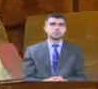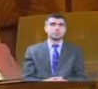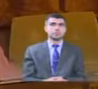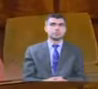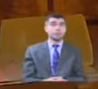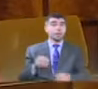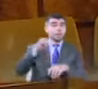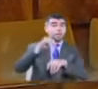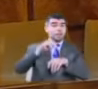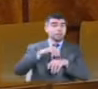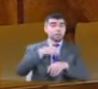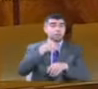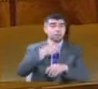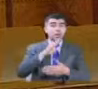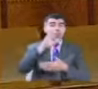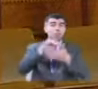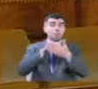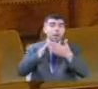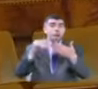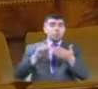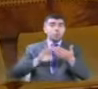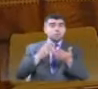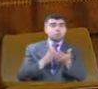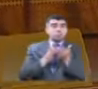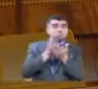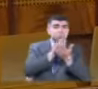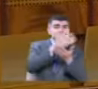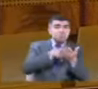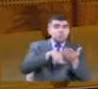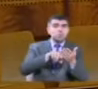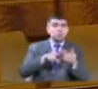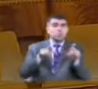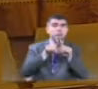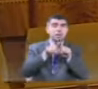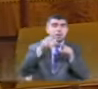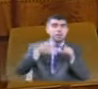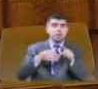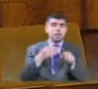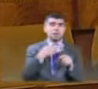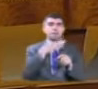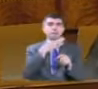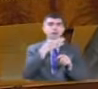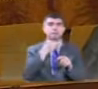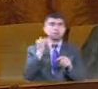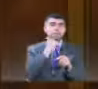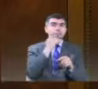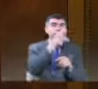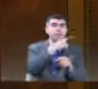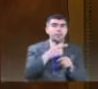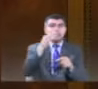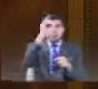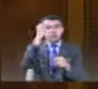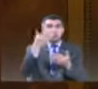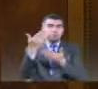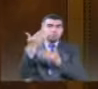ويتوخى من انضمام المغرب إلى هذا البرنامج الولوج إلى آليات المنظمة لتسريع الإصلاحات في مختلف مجالات السياسات